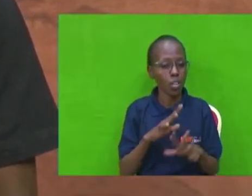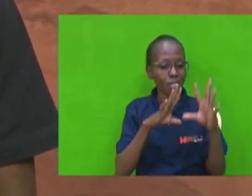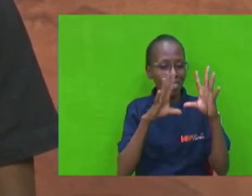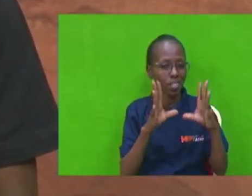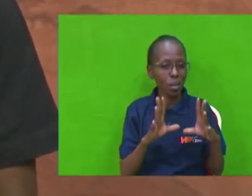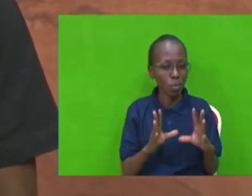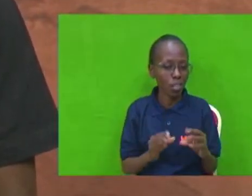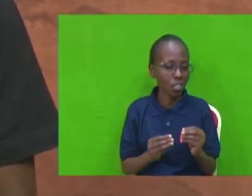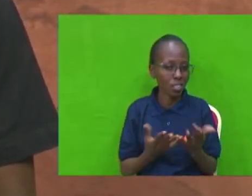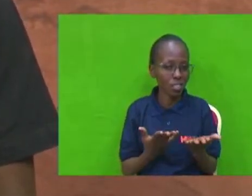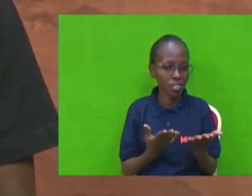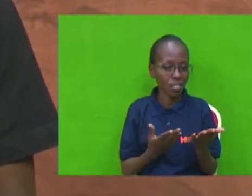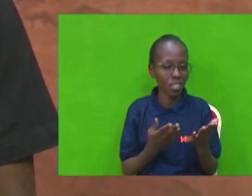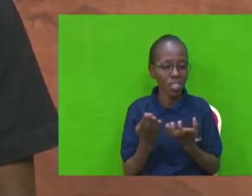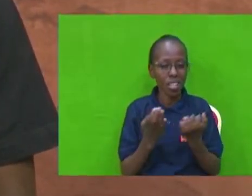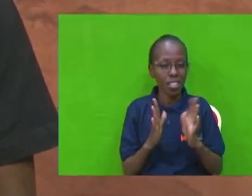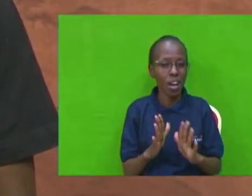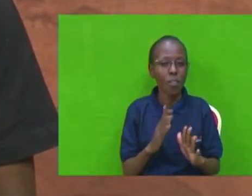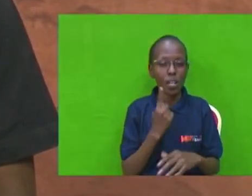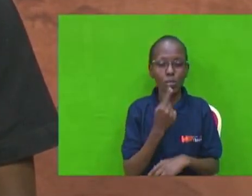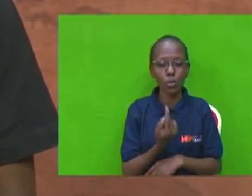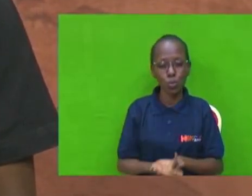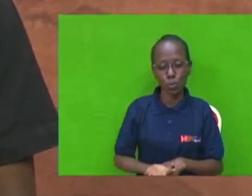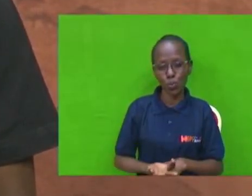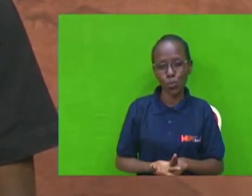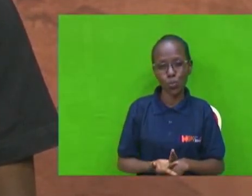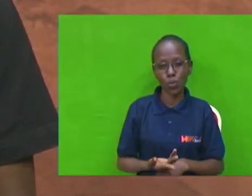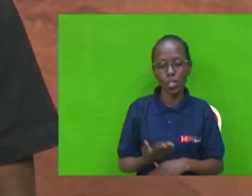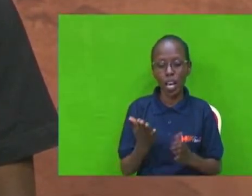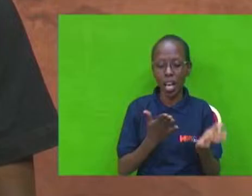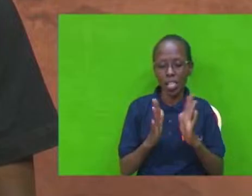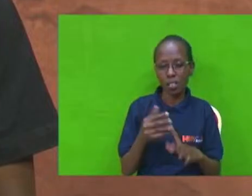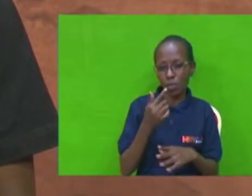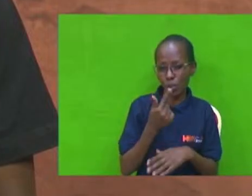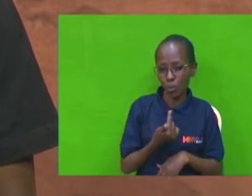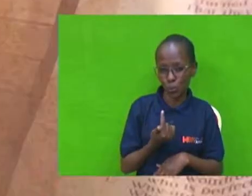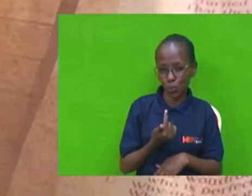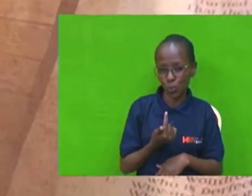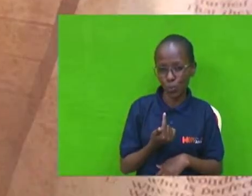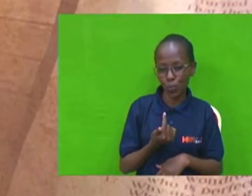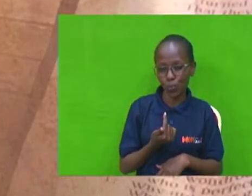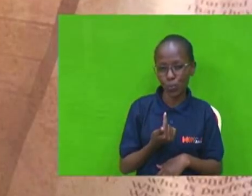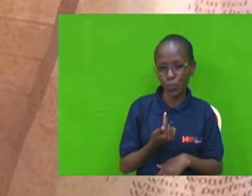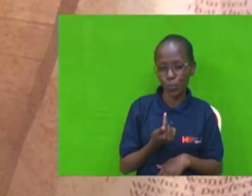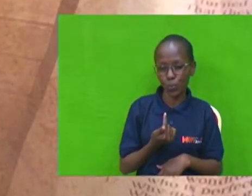watumwa ni akina nani hawa. Asante. Labda tu kueleza kwanza mtumwa ni nani. Mwalimu,